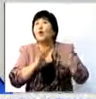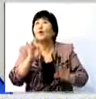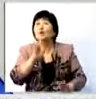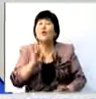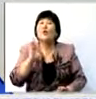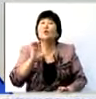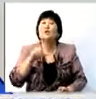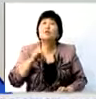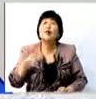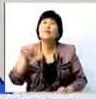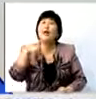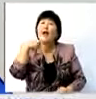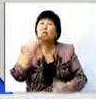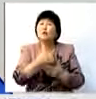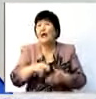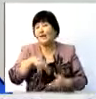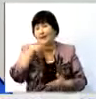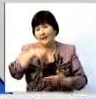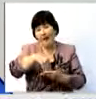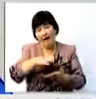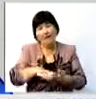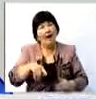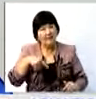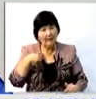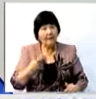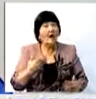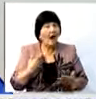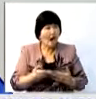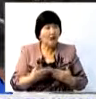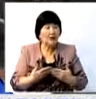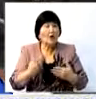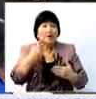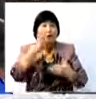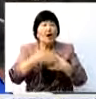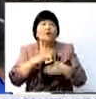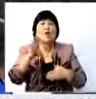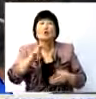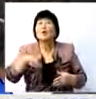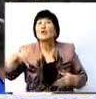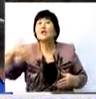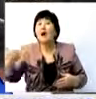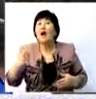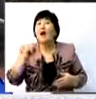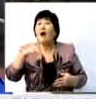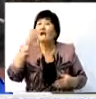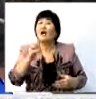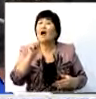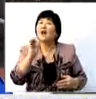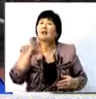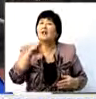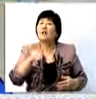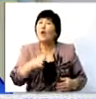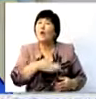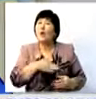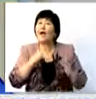Рүстемов айтылған барлық ұсыныстар назарға алынғанын айтты. Айтпақшы, жуық арада сол жағалаудан Алаш арыстары атты